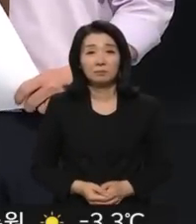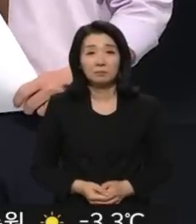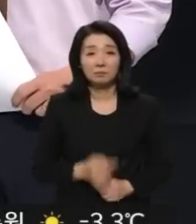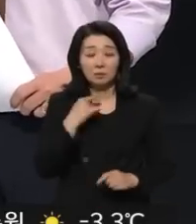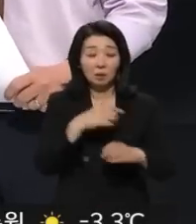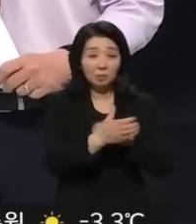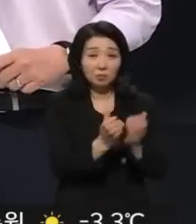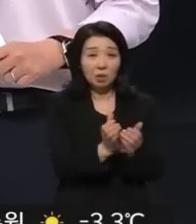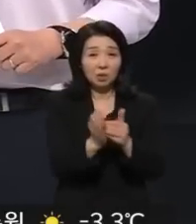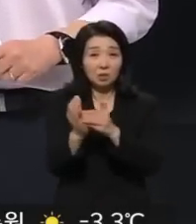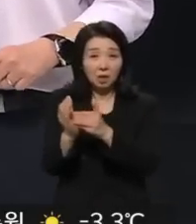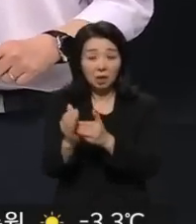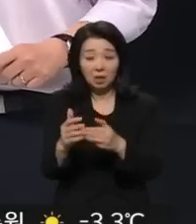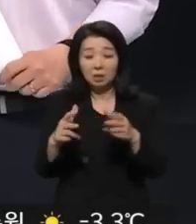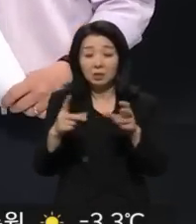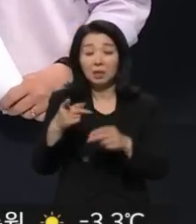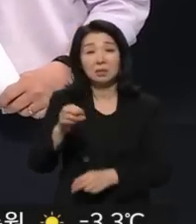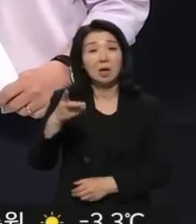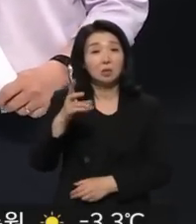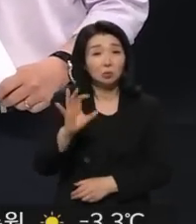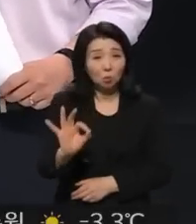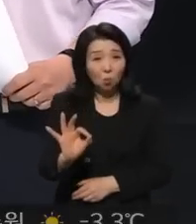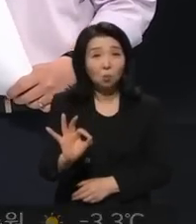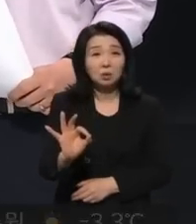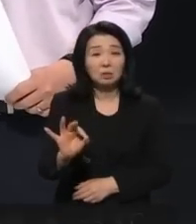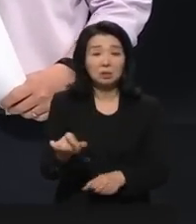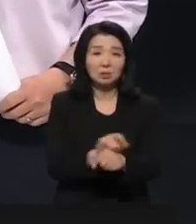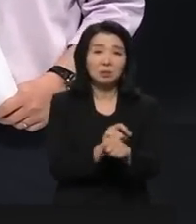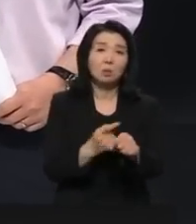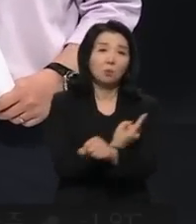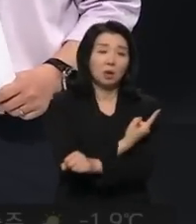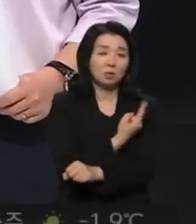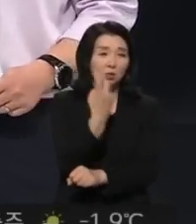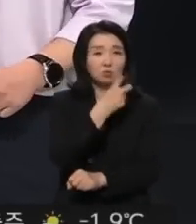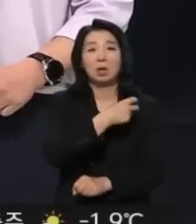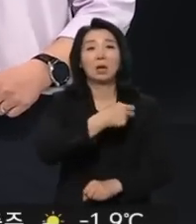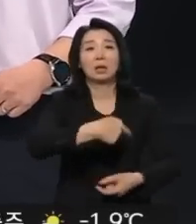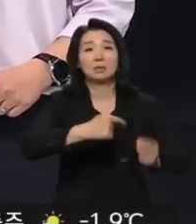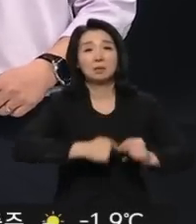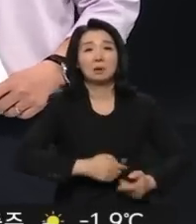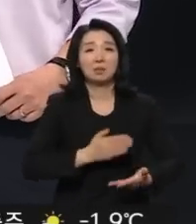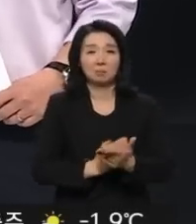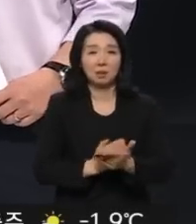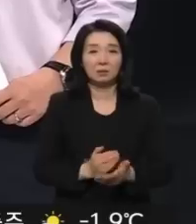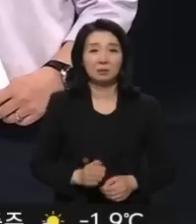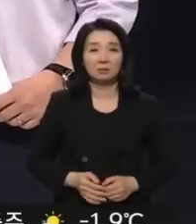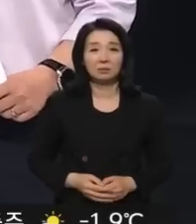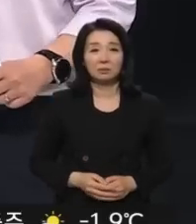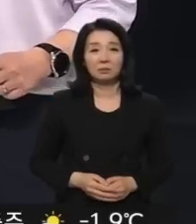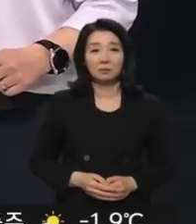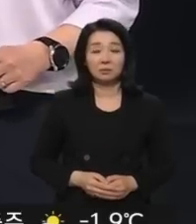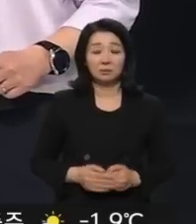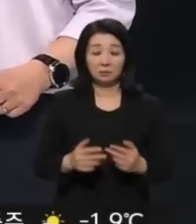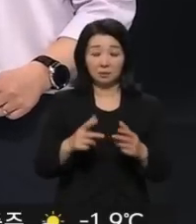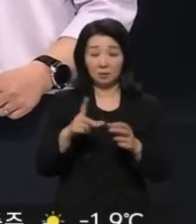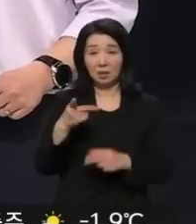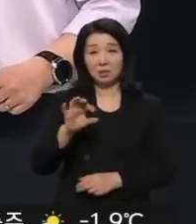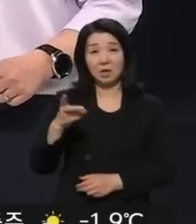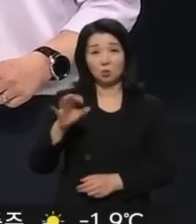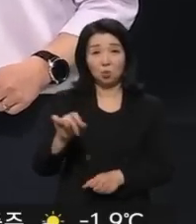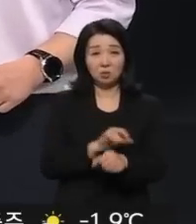민주당이 제안한 대장동 특검 외에는 수사에 응하지 말아야 한다. 초강수를 둔 셈인데요. 이 대장동